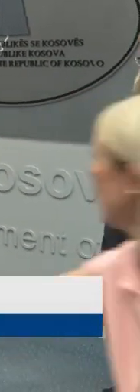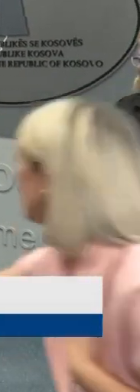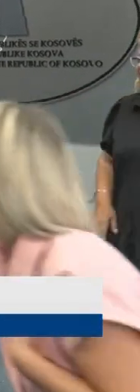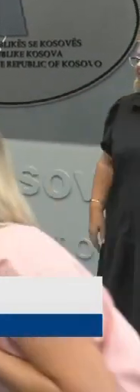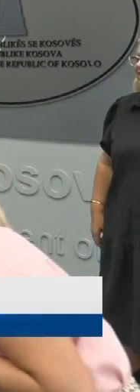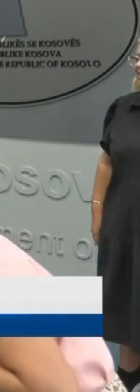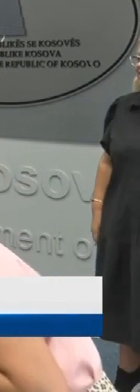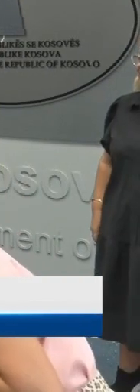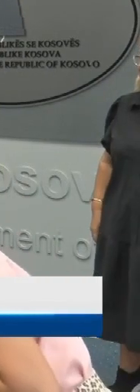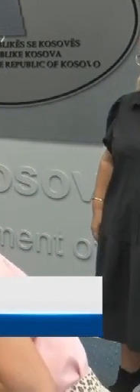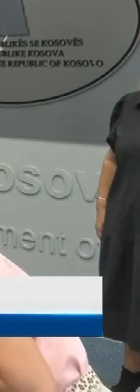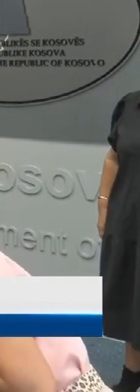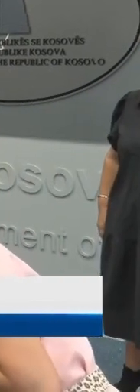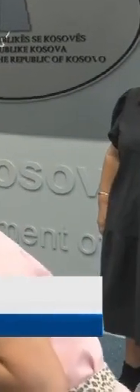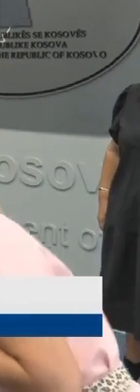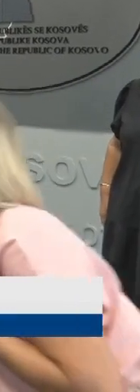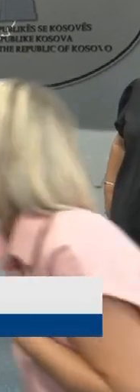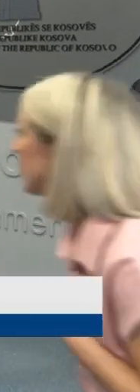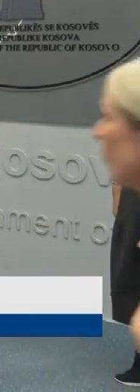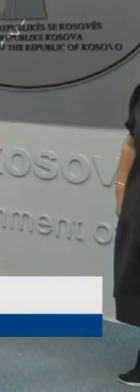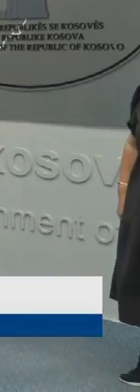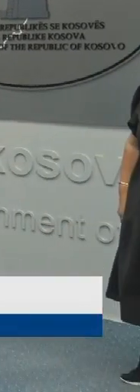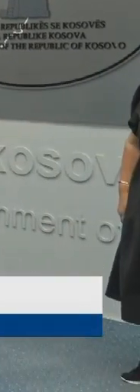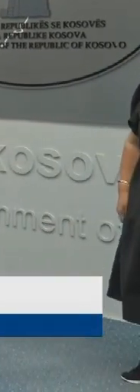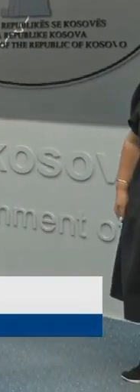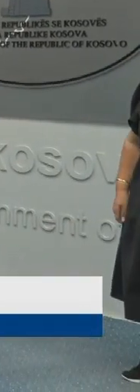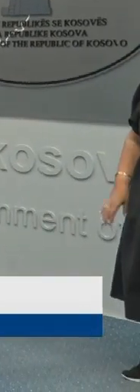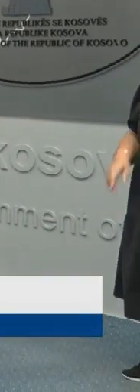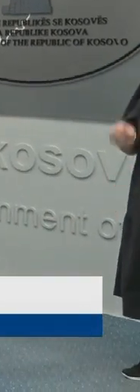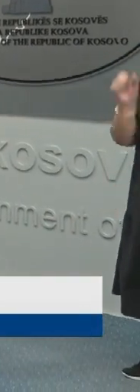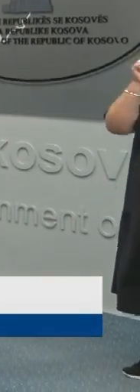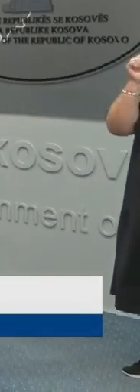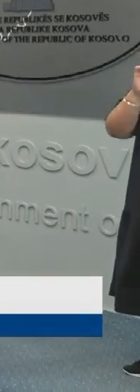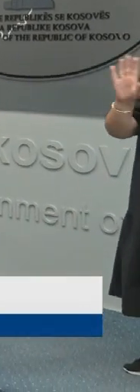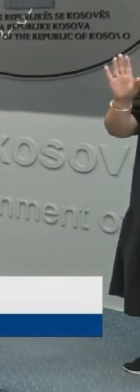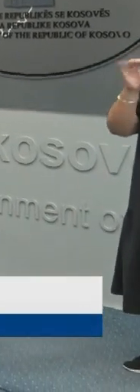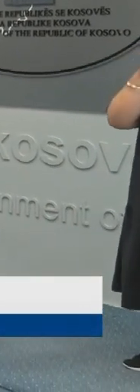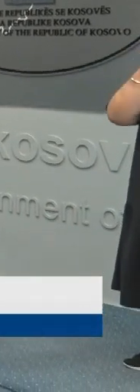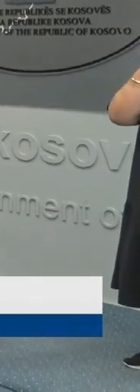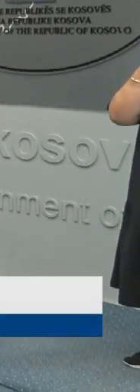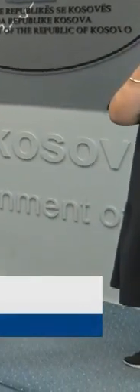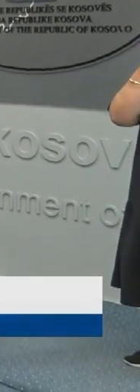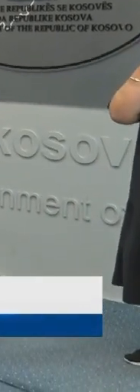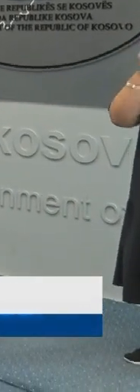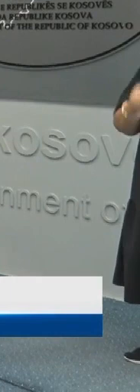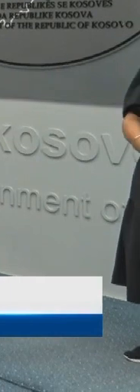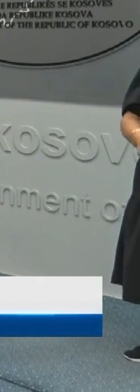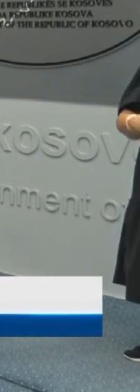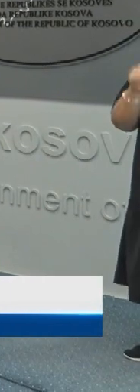të kuptojnë sa demokratik është vendi ju. Kryeministri e lutë gazetarët.